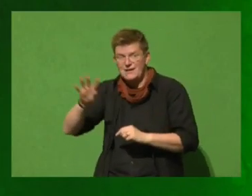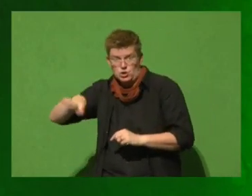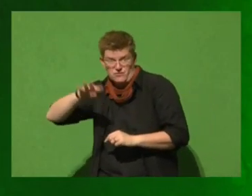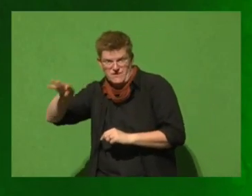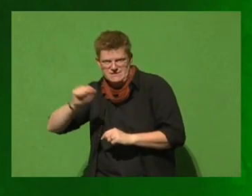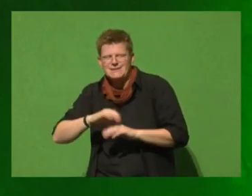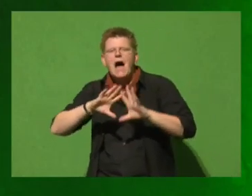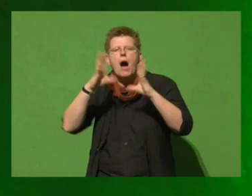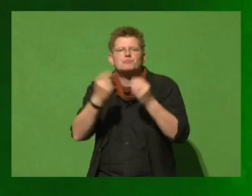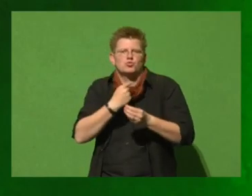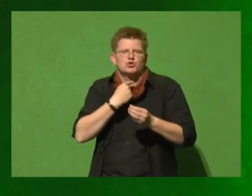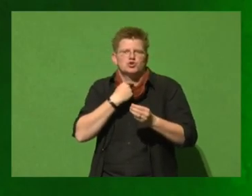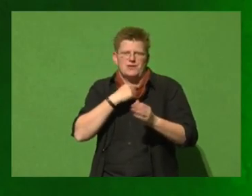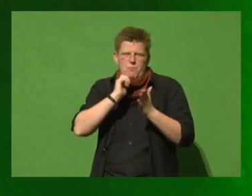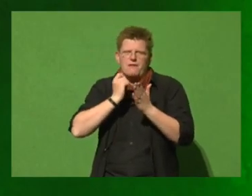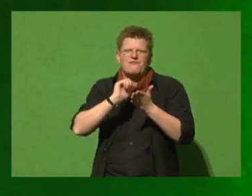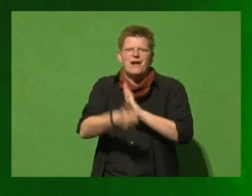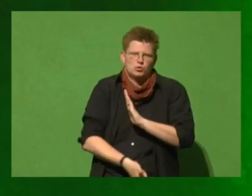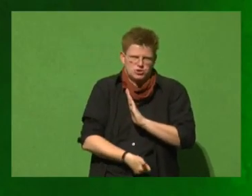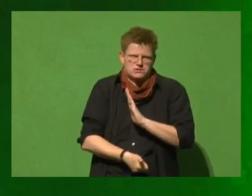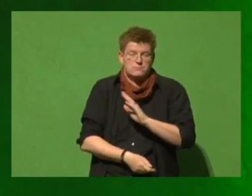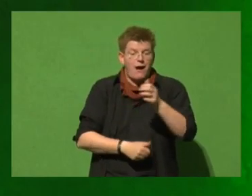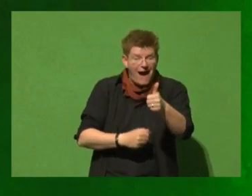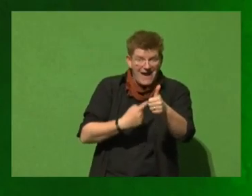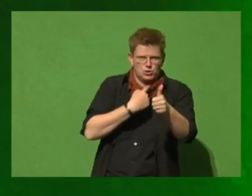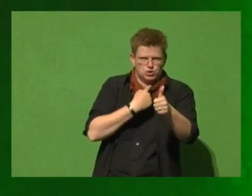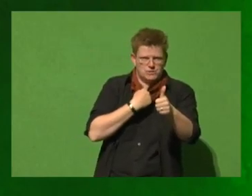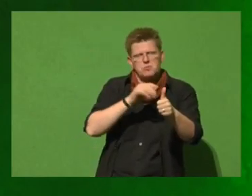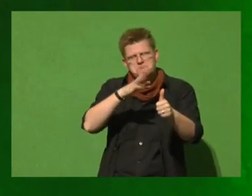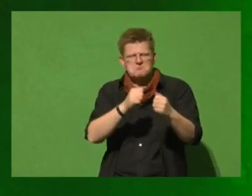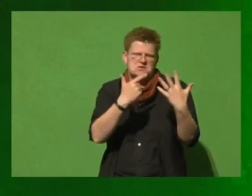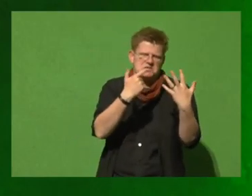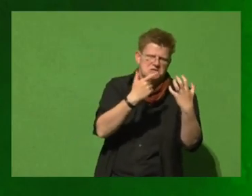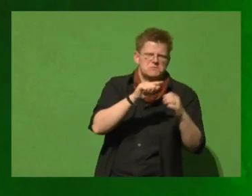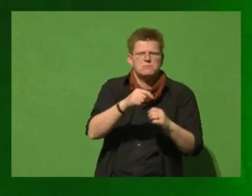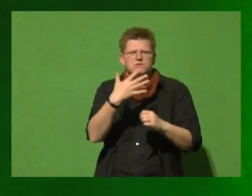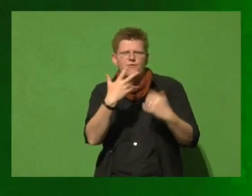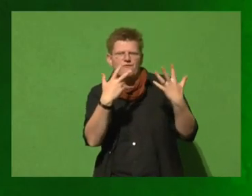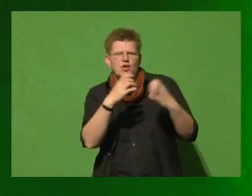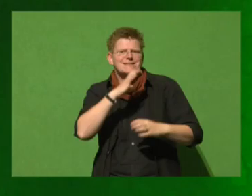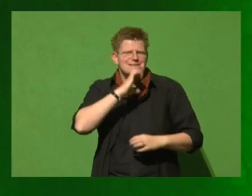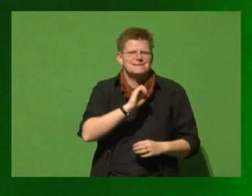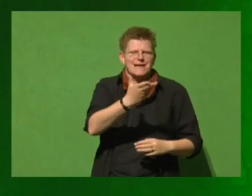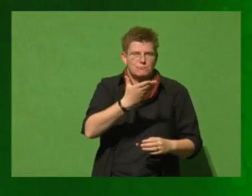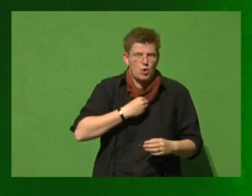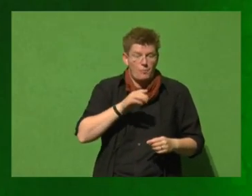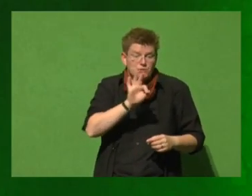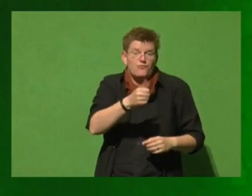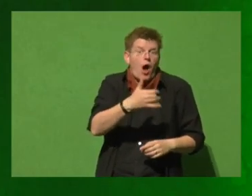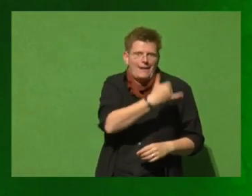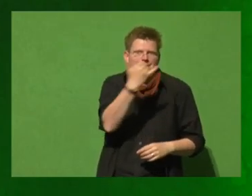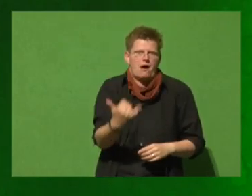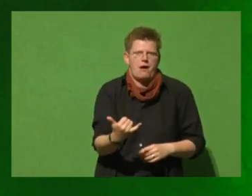haben. Eine Stimme bringt uns im Schnitt 70 bis 85 Cent im Jahr für den ganzen Verband, das